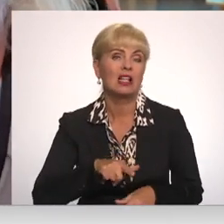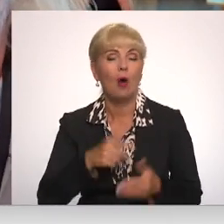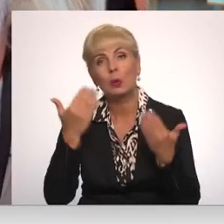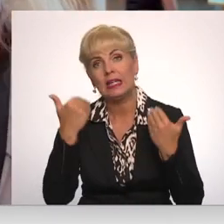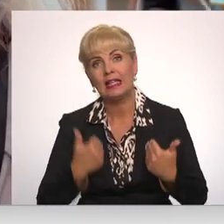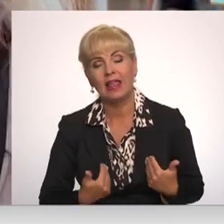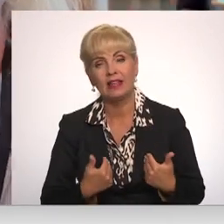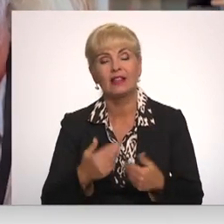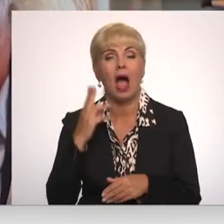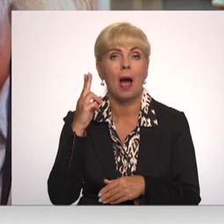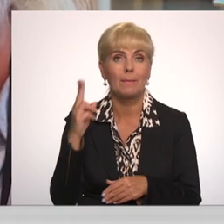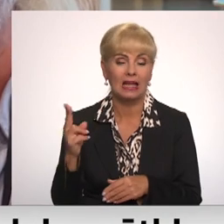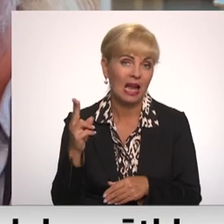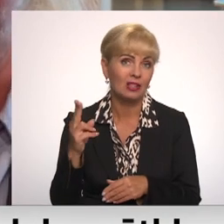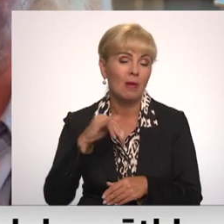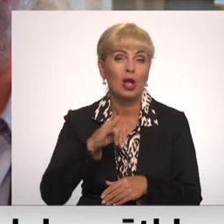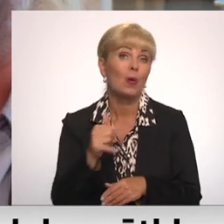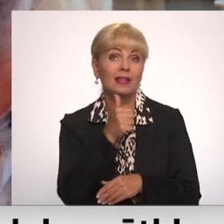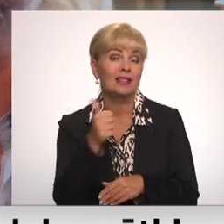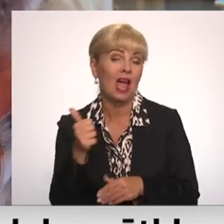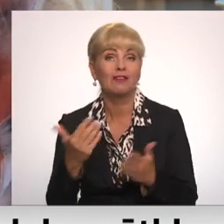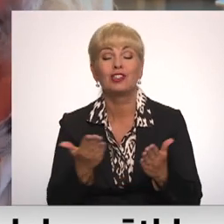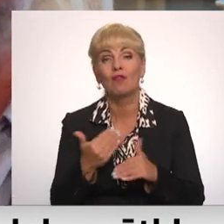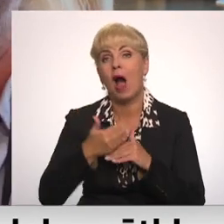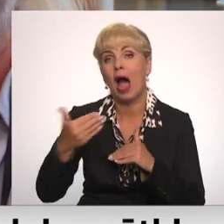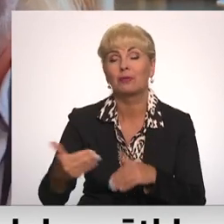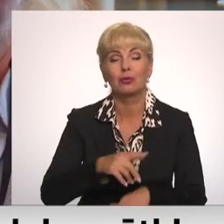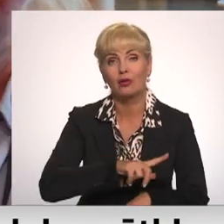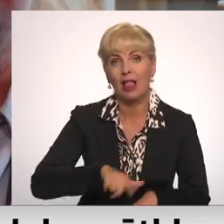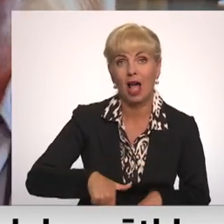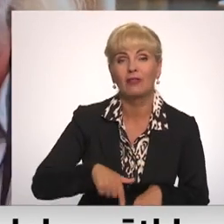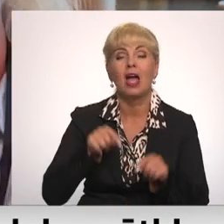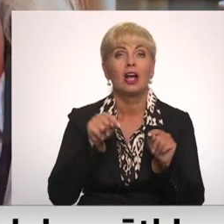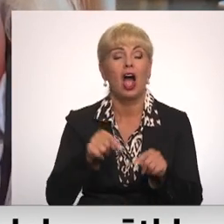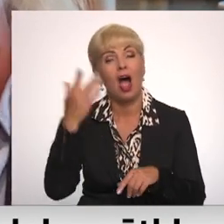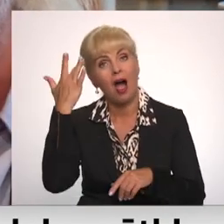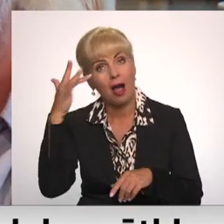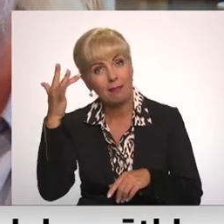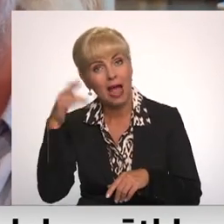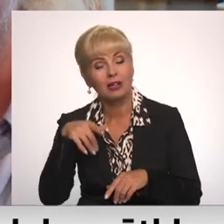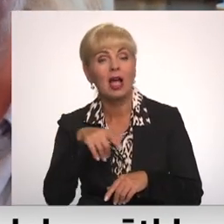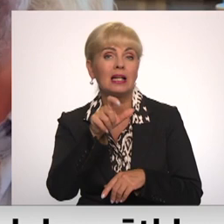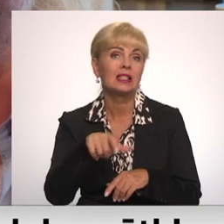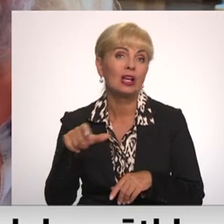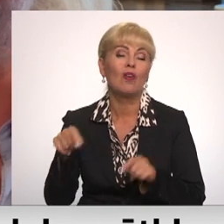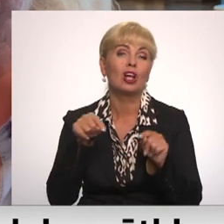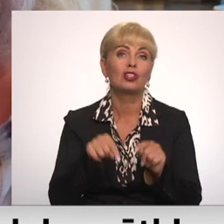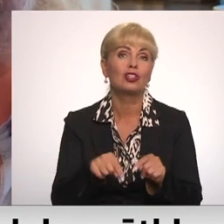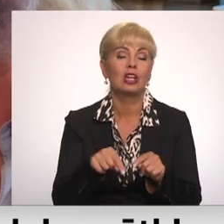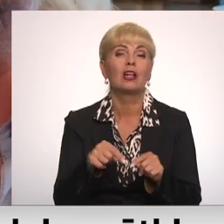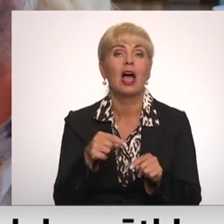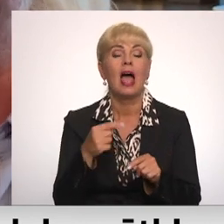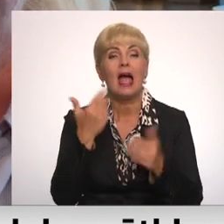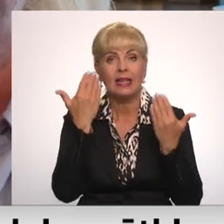identitātes apliecināšana, jo it sevišķi dzīvot ārpus Latvijas, kā šeit ASV cilvēkiem šī sava